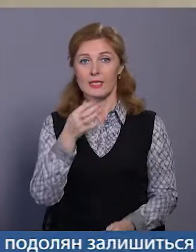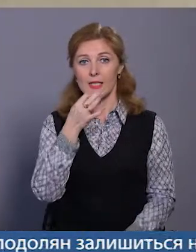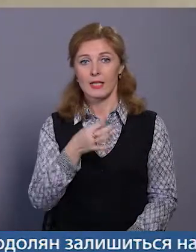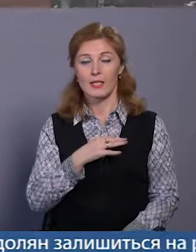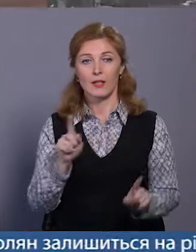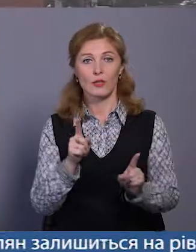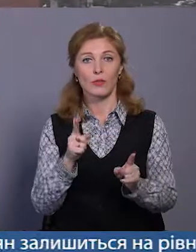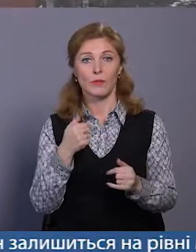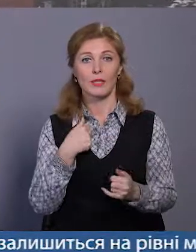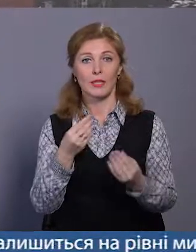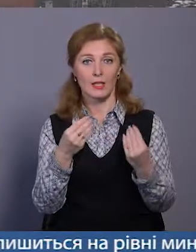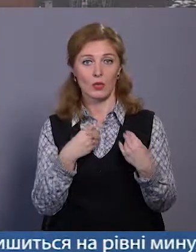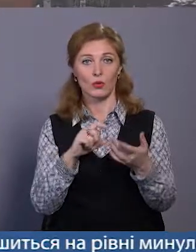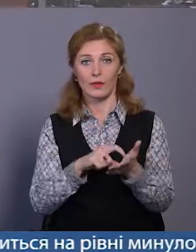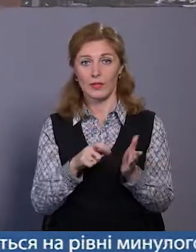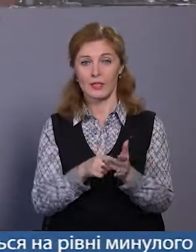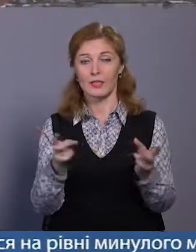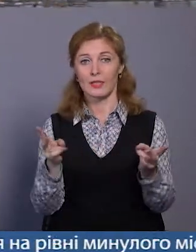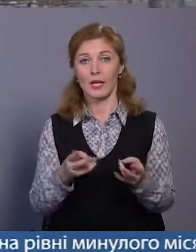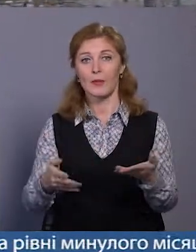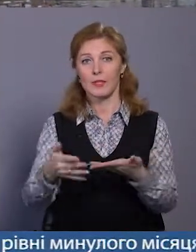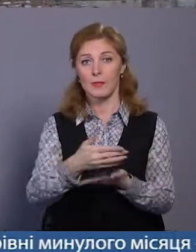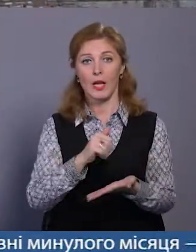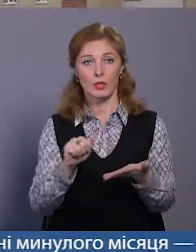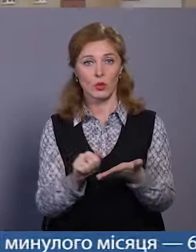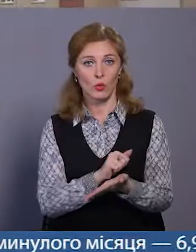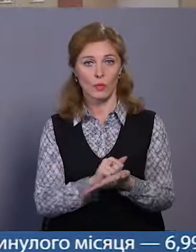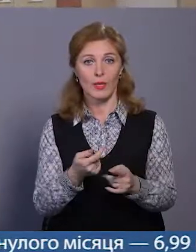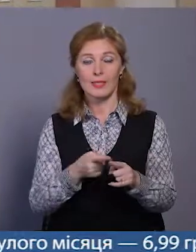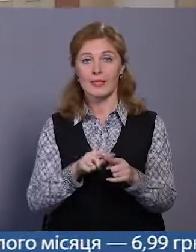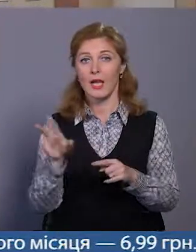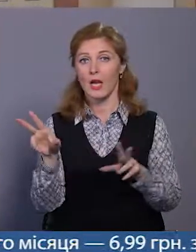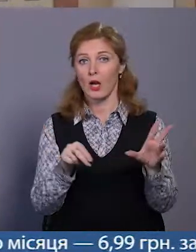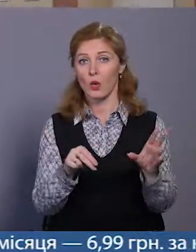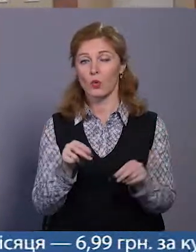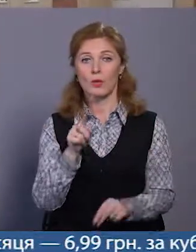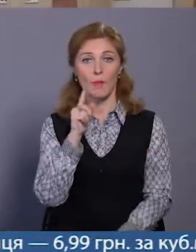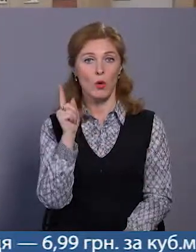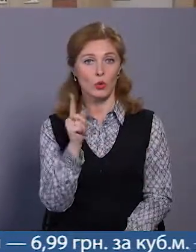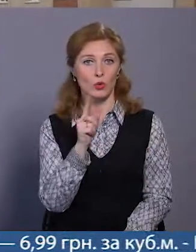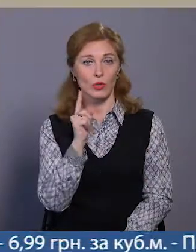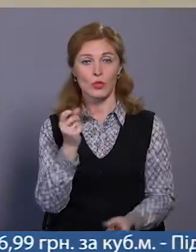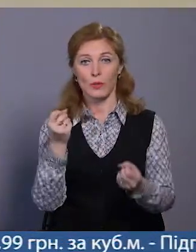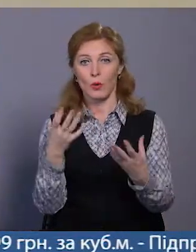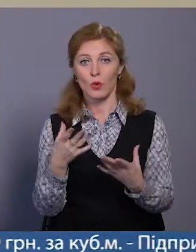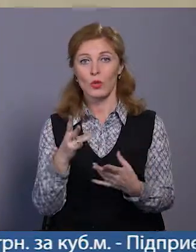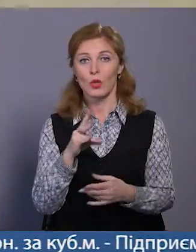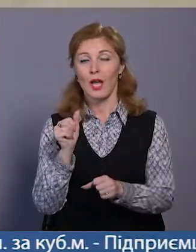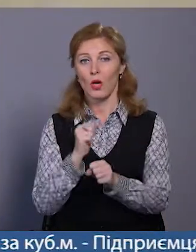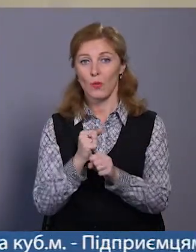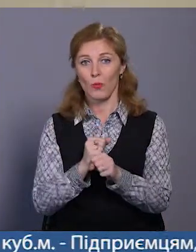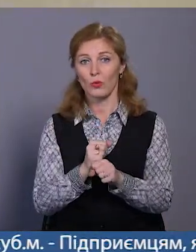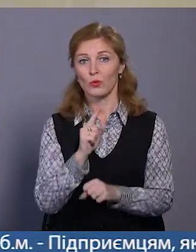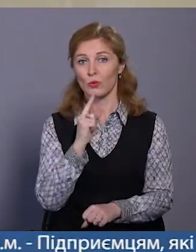мені квартиру, зібрати документи треба. Район це, як вважається, молодіжний. Ну просто, що на роботу трошки буде